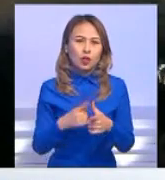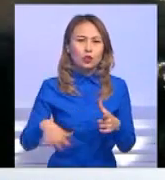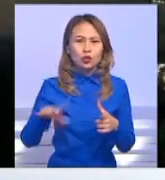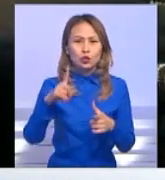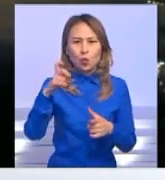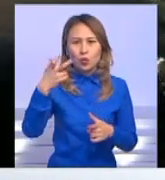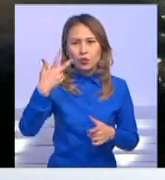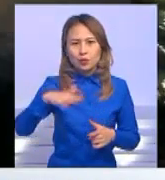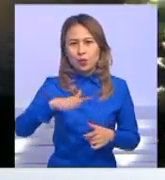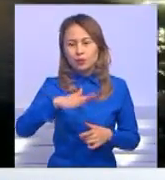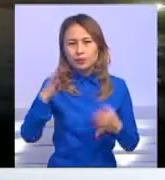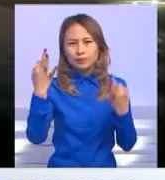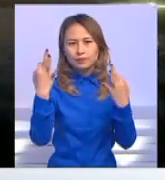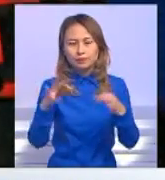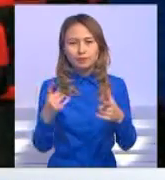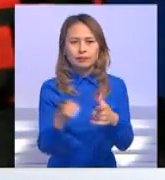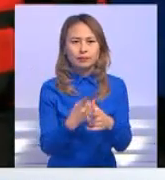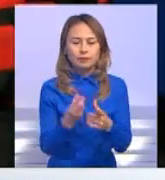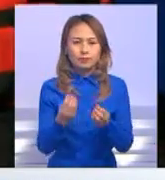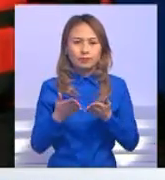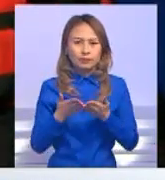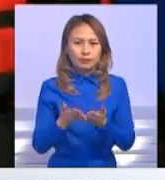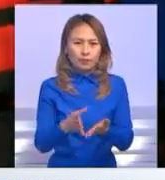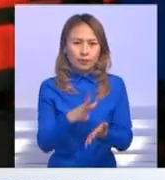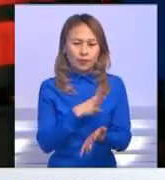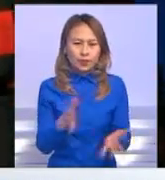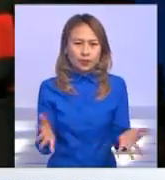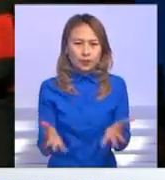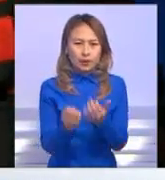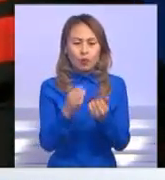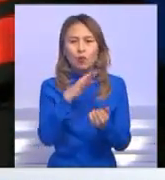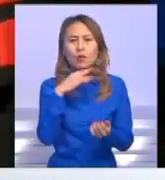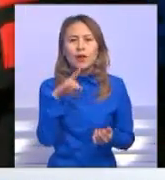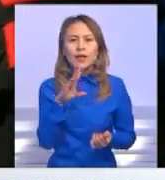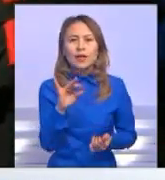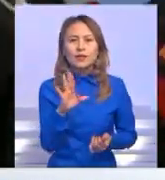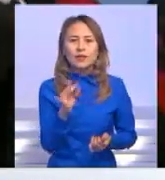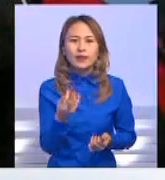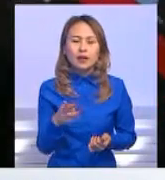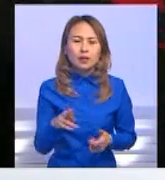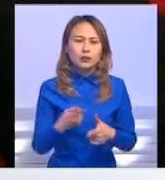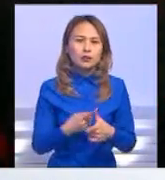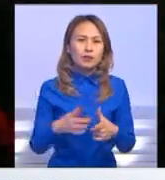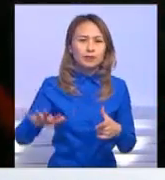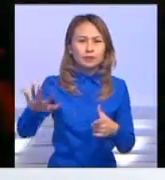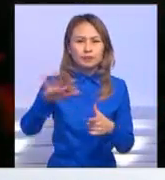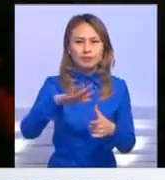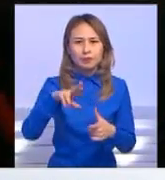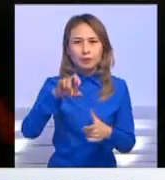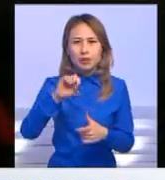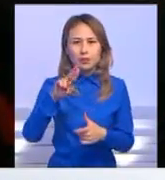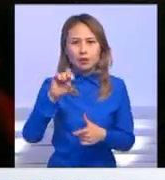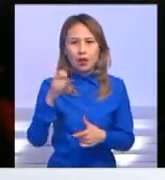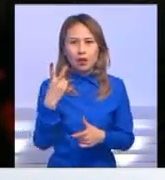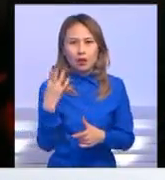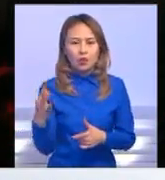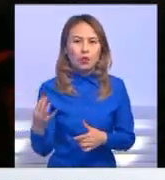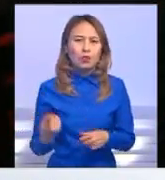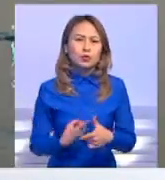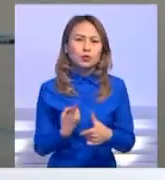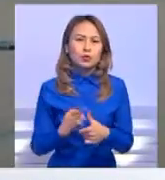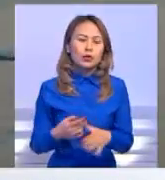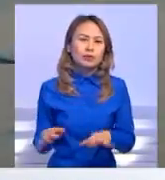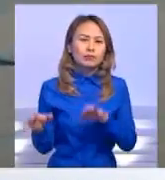күзеті 130 босқын мінген тағы бір кемені құтқарды. Олардың көбі Ливия жағалауына, ал бір бөлігі Пациала